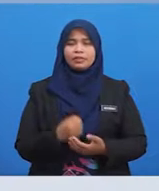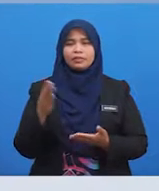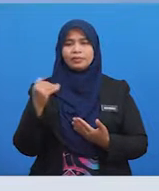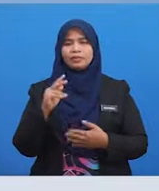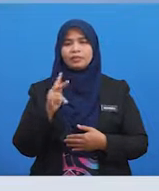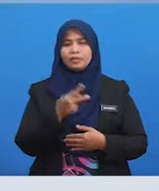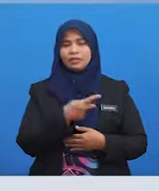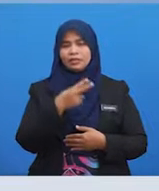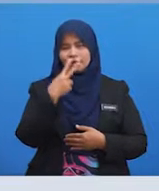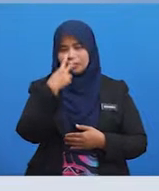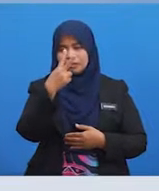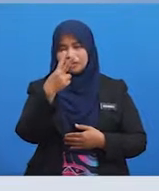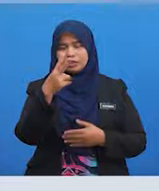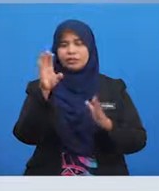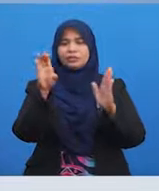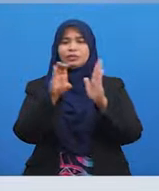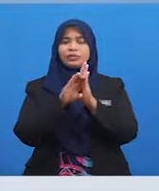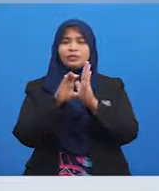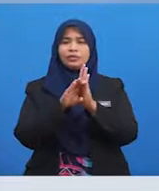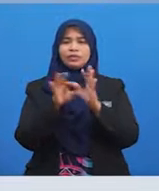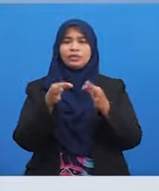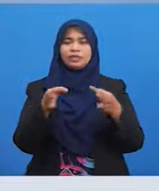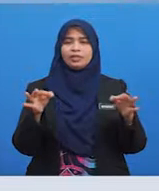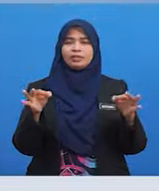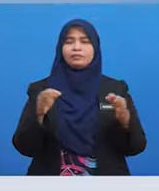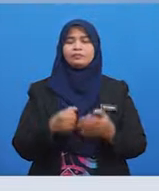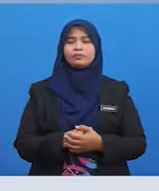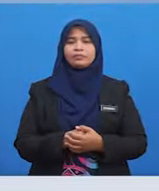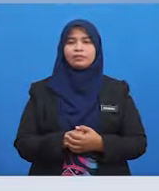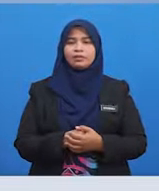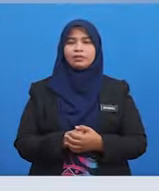Mari kita lihat contoh ayatnya.